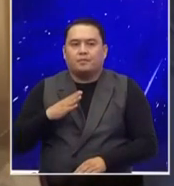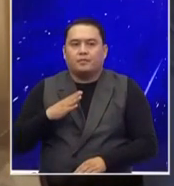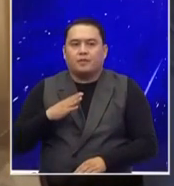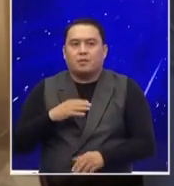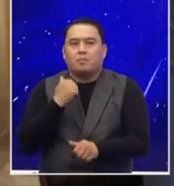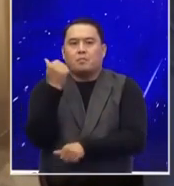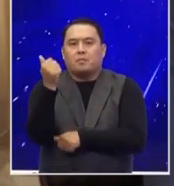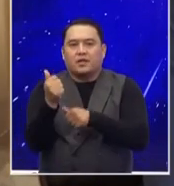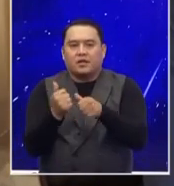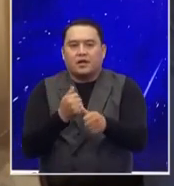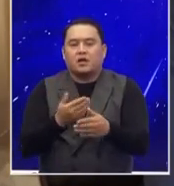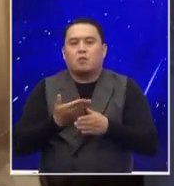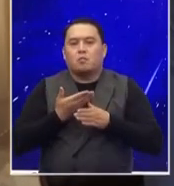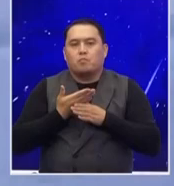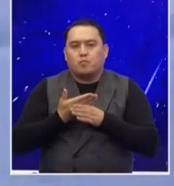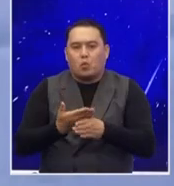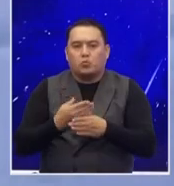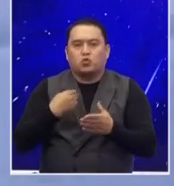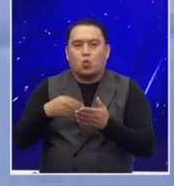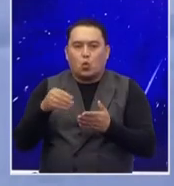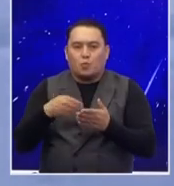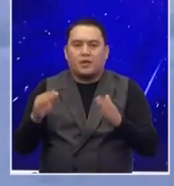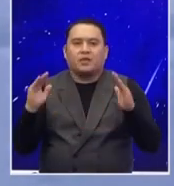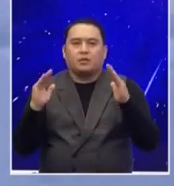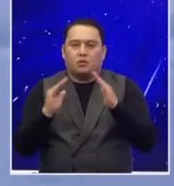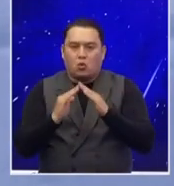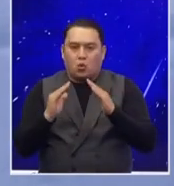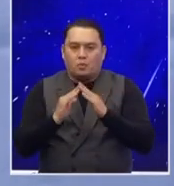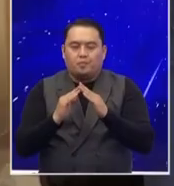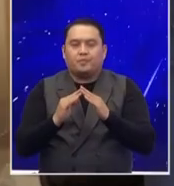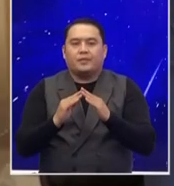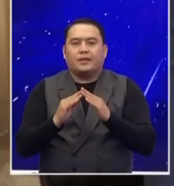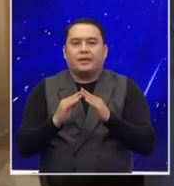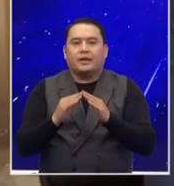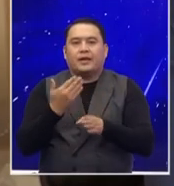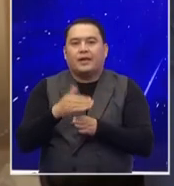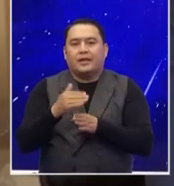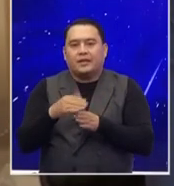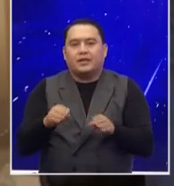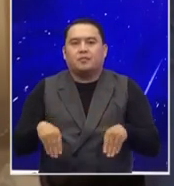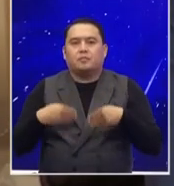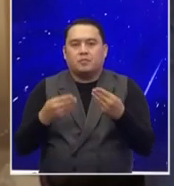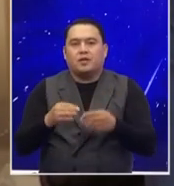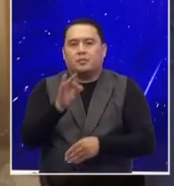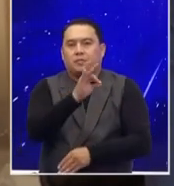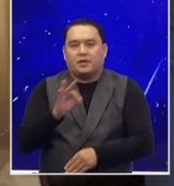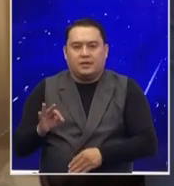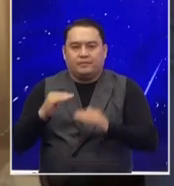материальная помощь для приобретения жилья. Им были даны кредиты под малые